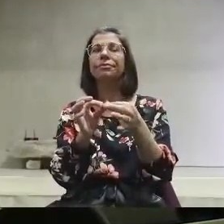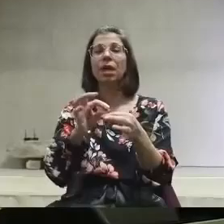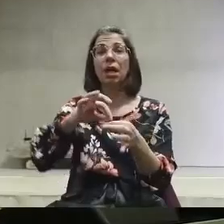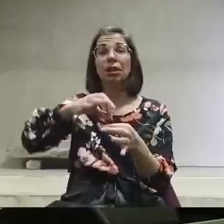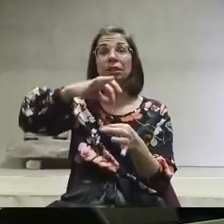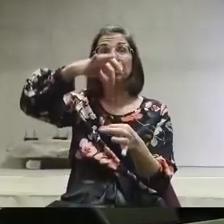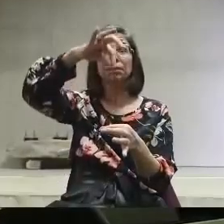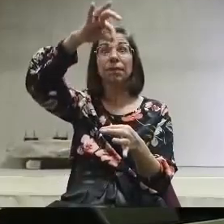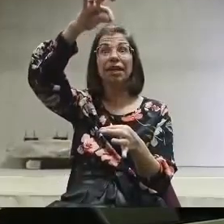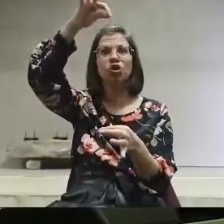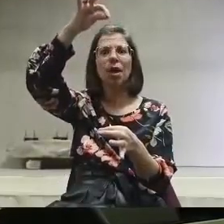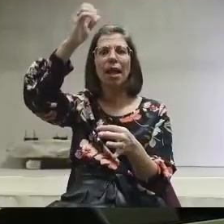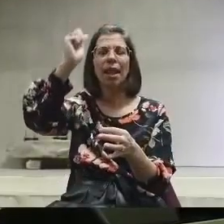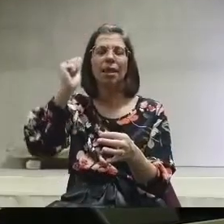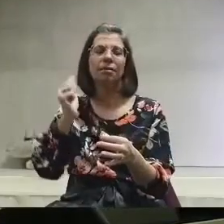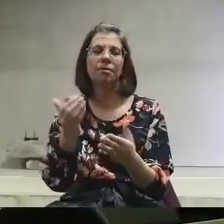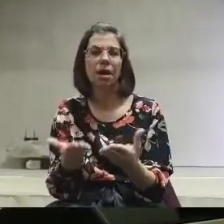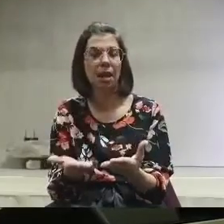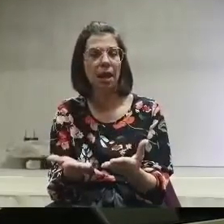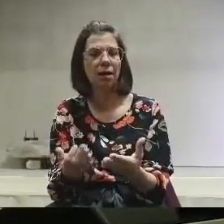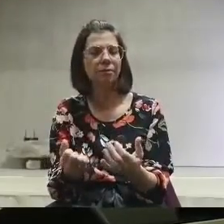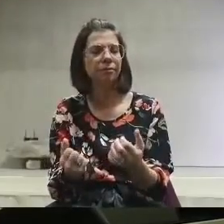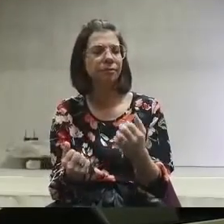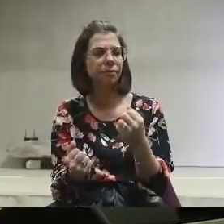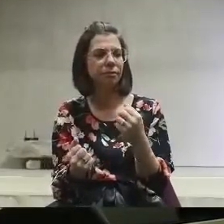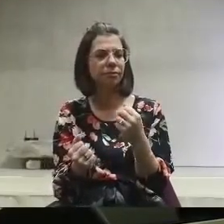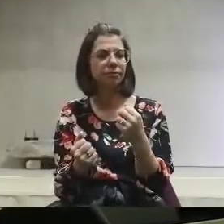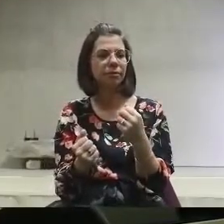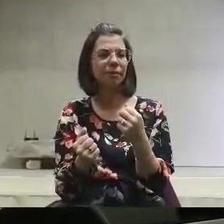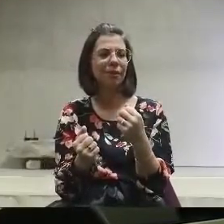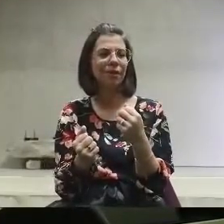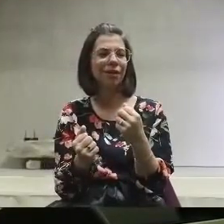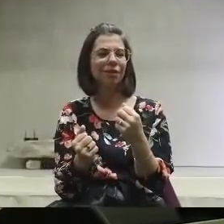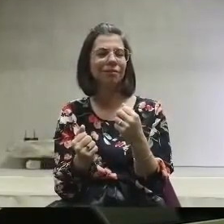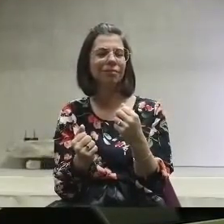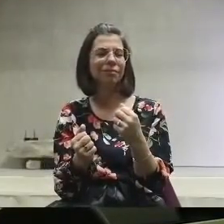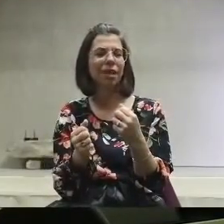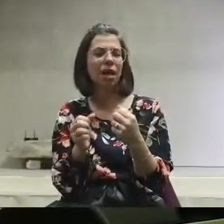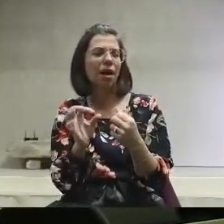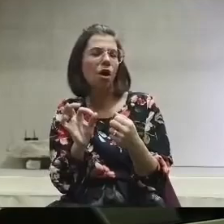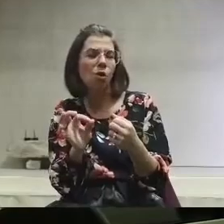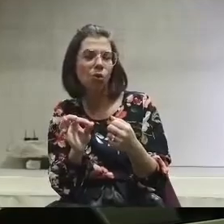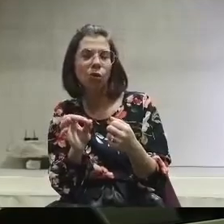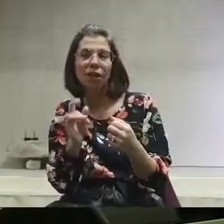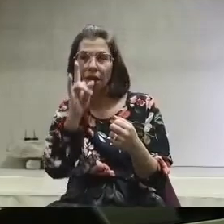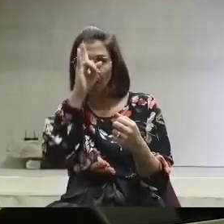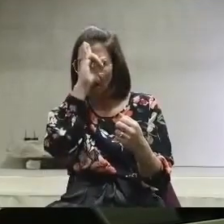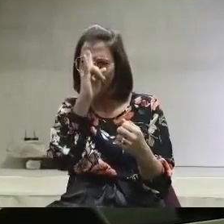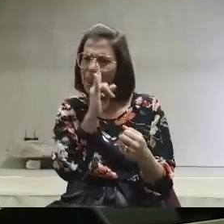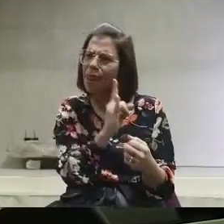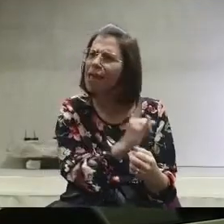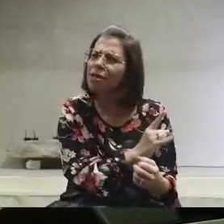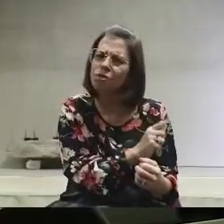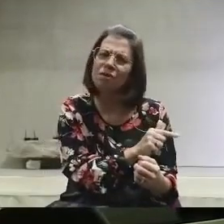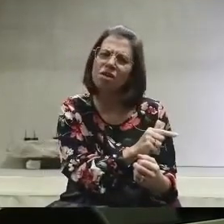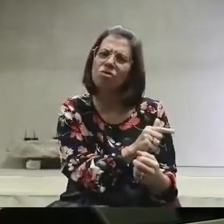le procureur, vous voyez, Satan, l'accusateur des frères, va dérouler et va